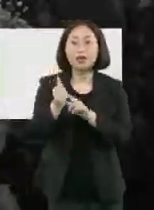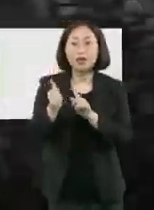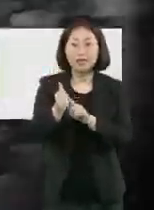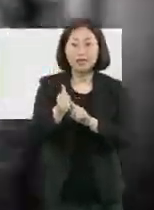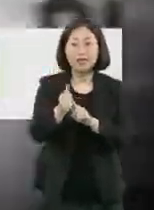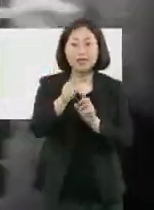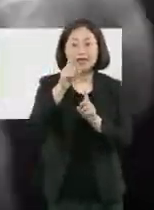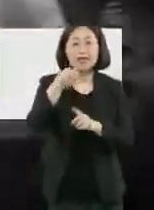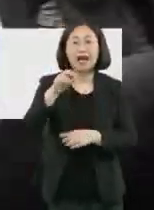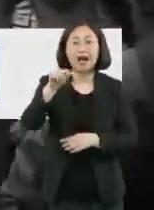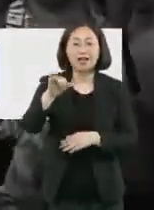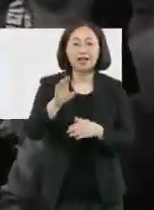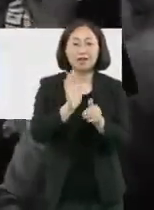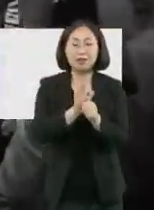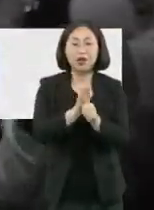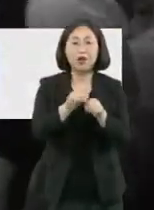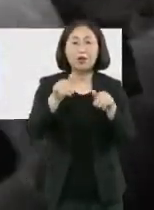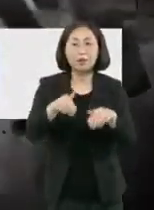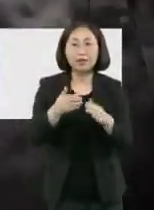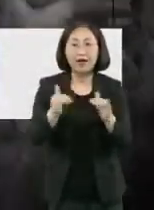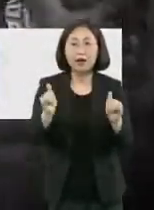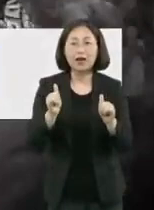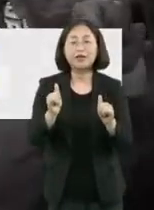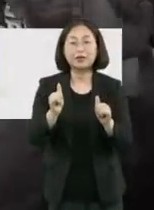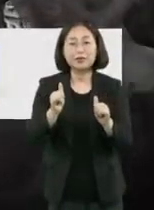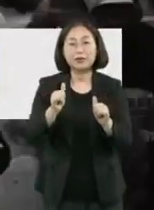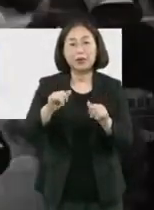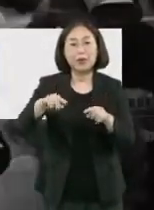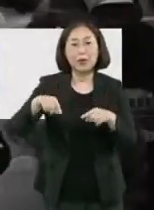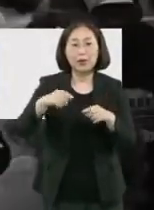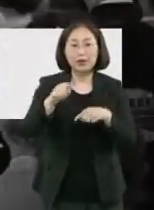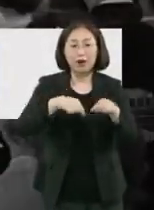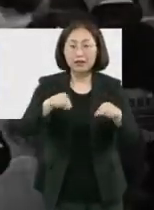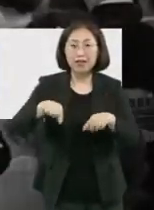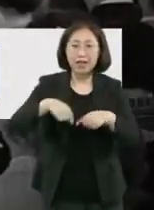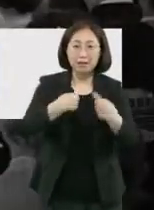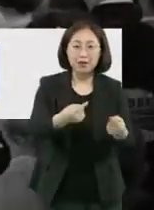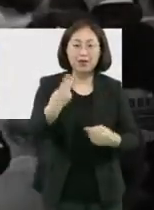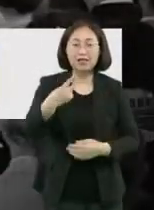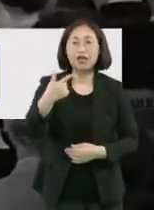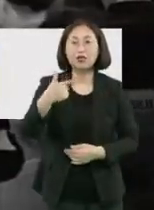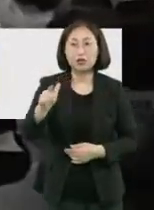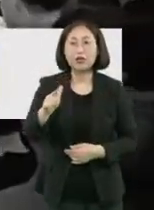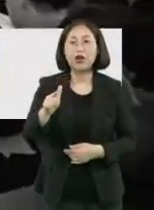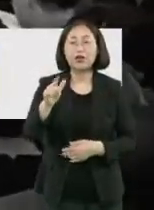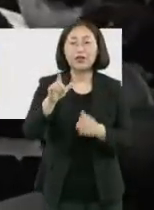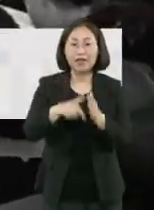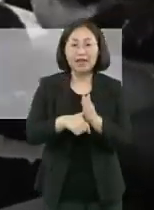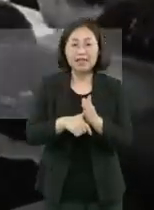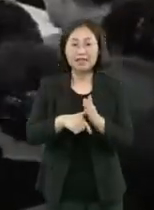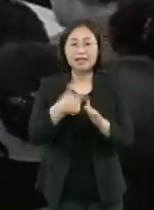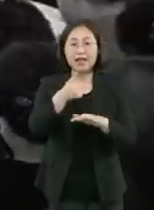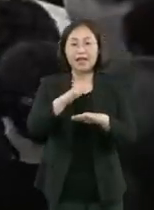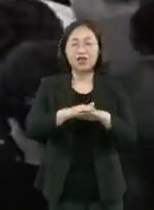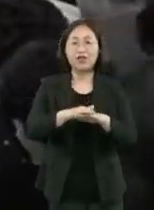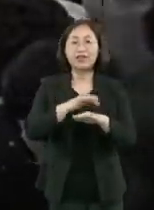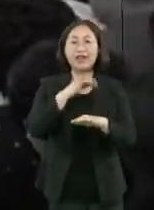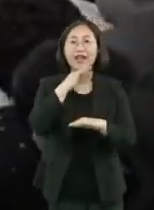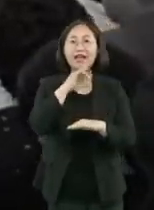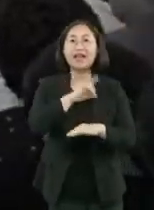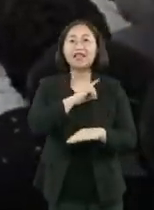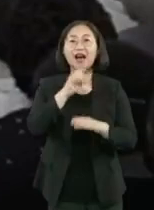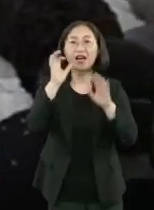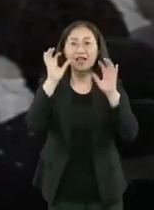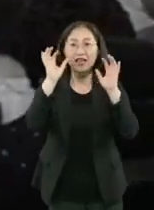전 국회의원 비서관과 보좌관으로 정계 입문해 2006년에는 만 41세의 나이로 대전 최연소 민선